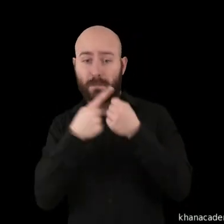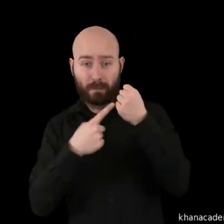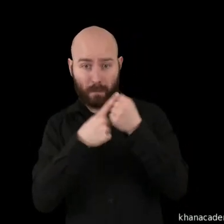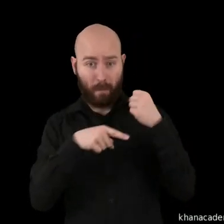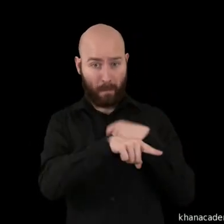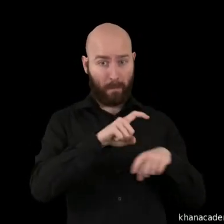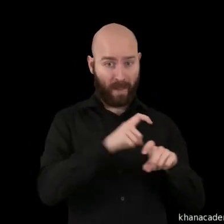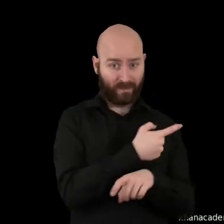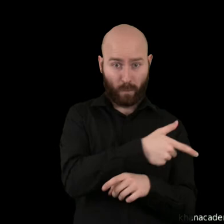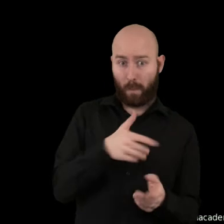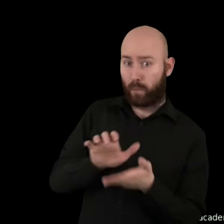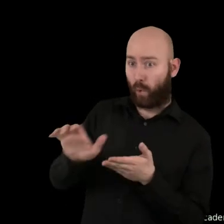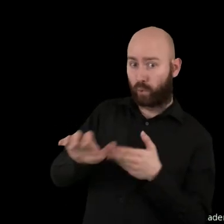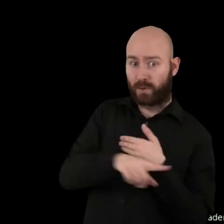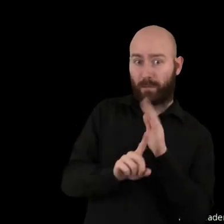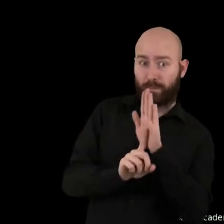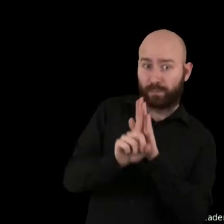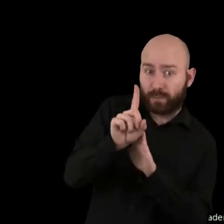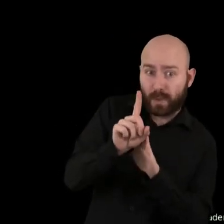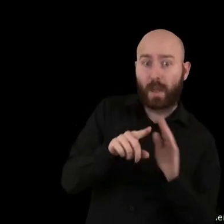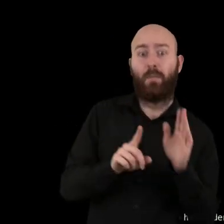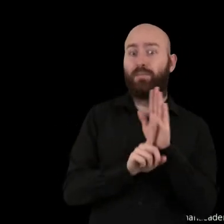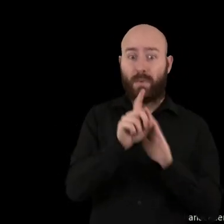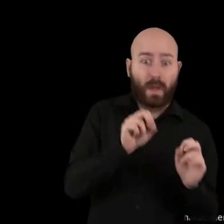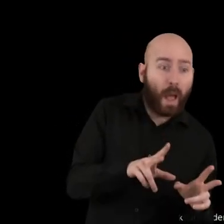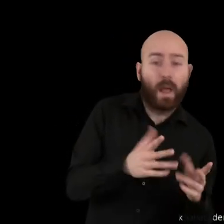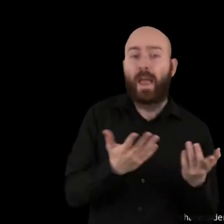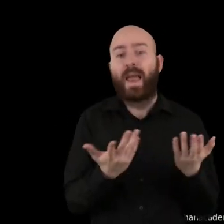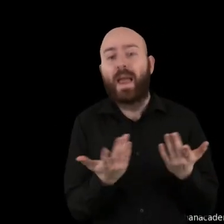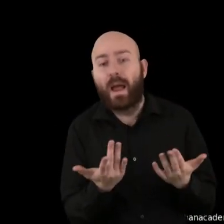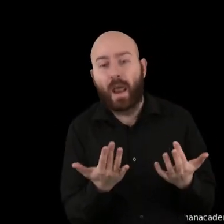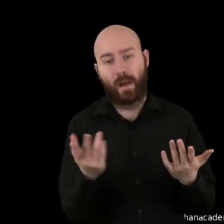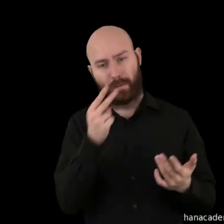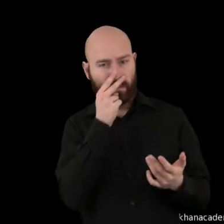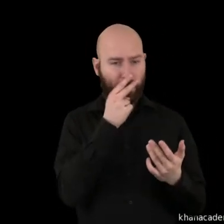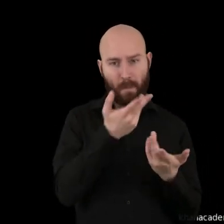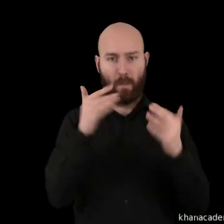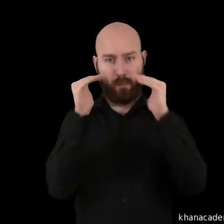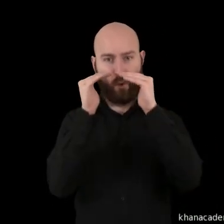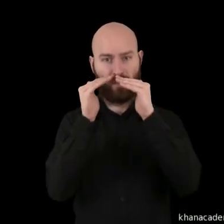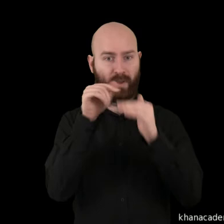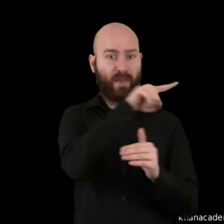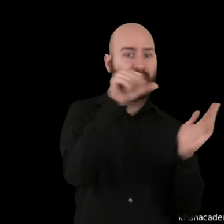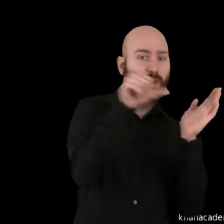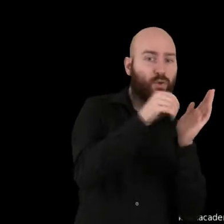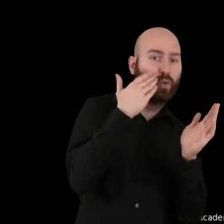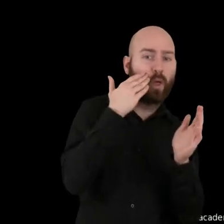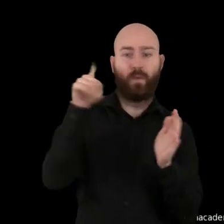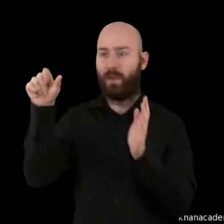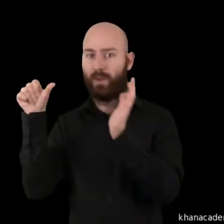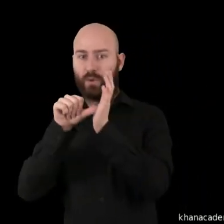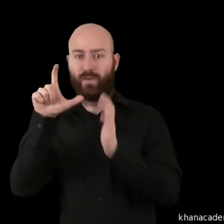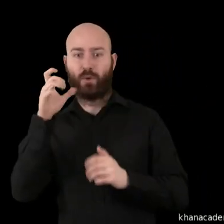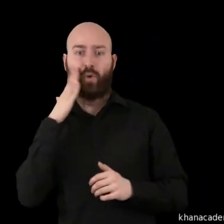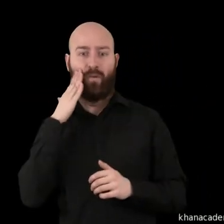jest ważne. Liczy się, czy wzrosła produkcja całkowita kraju, a jeśli tak, to w jakim stopniu. Spójrzmy na wartości PKB